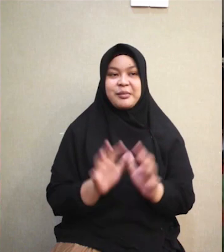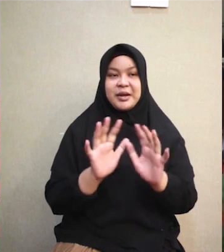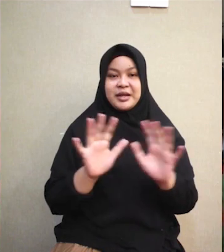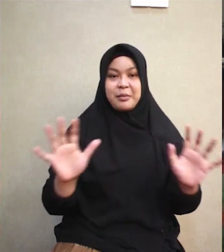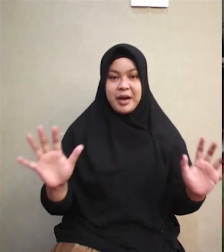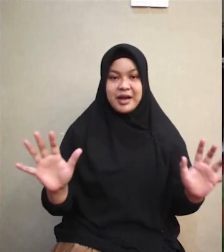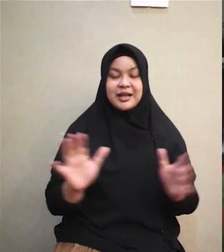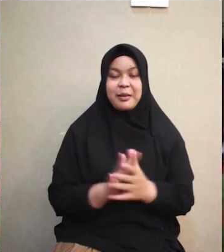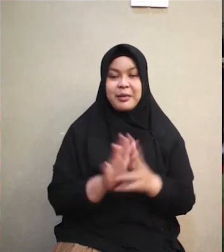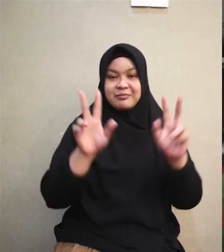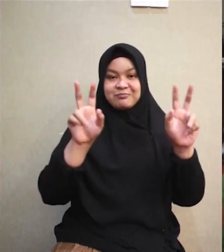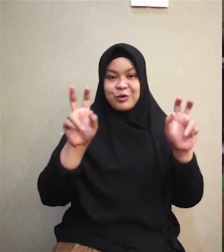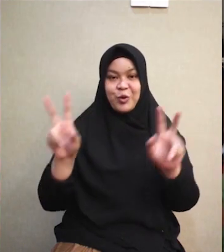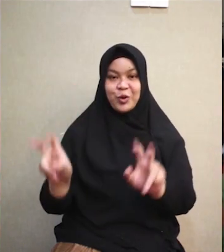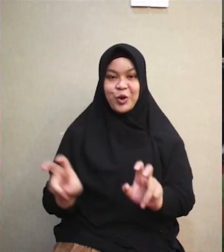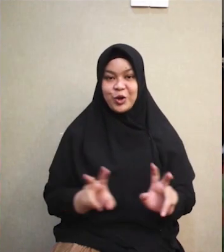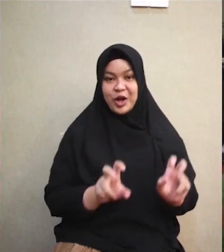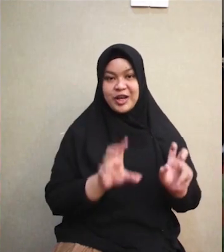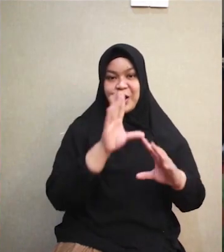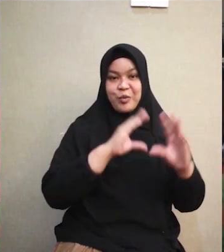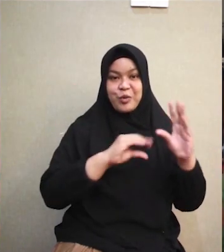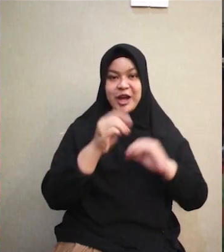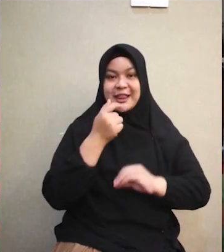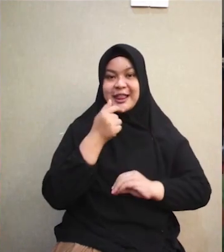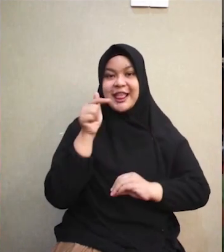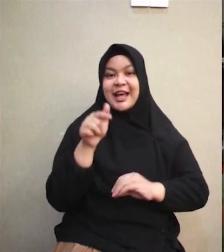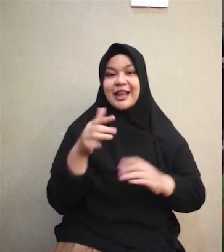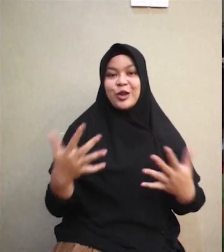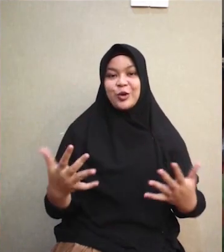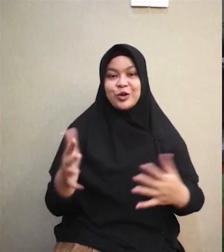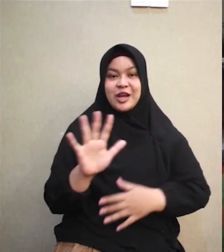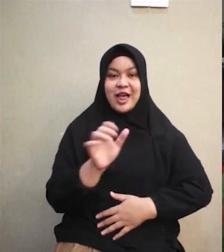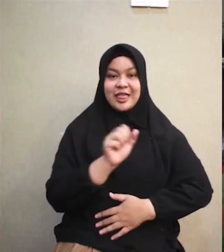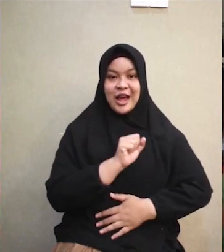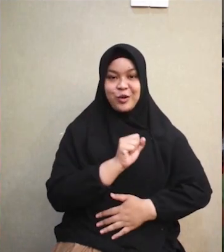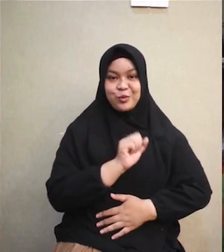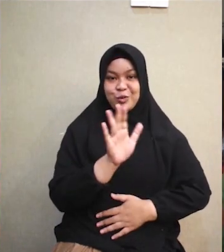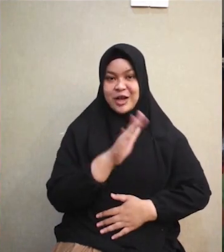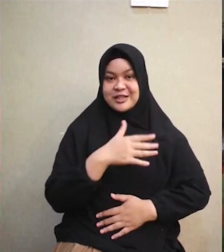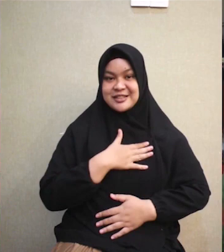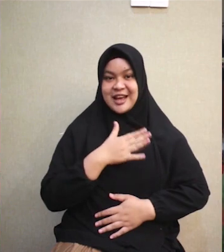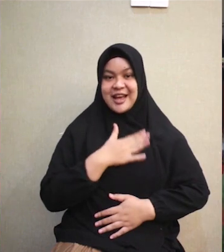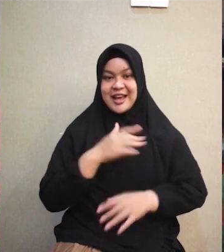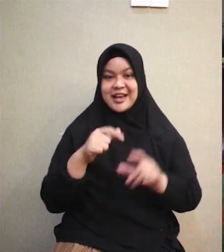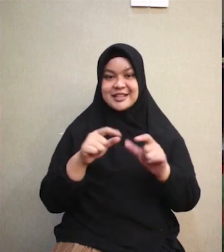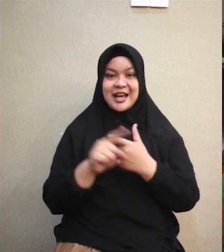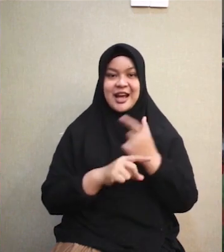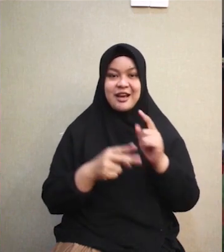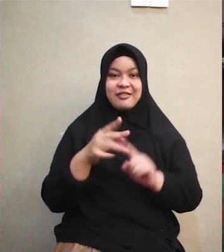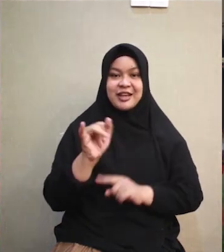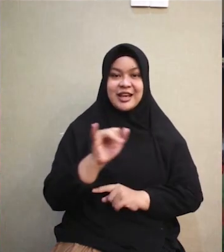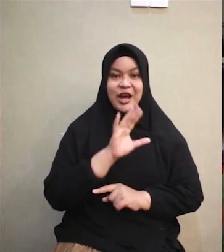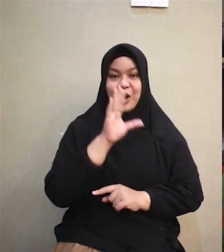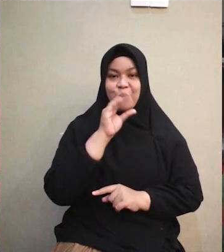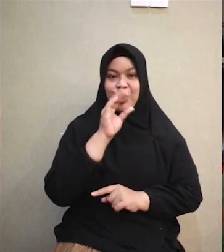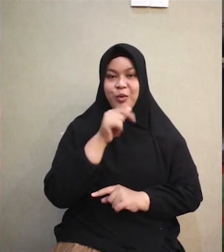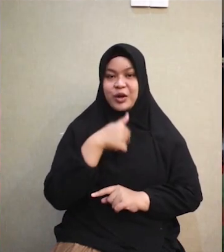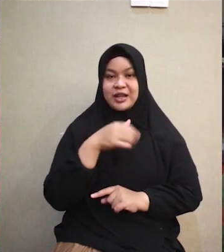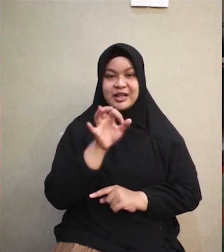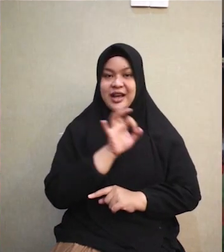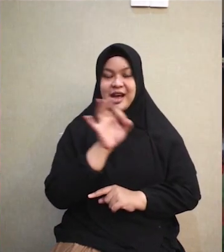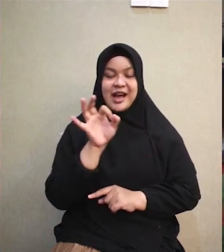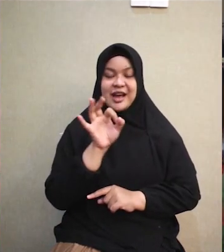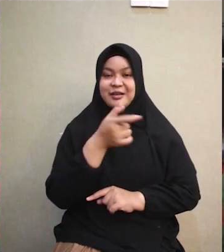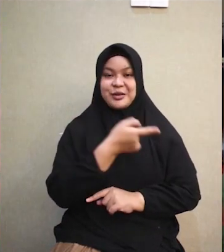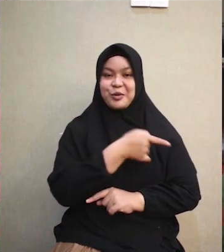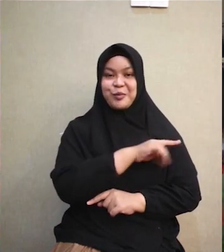banyak banget lain apa yang akan ngomongin hal tersebut ya jadi jangan takut bukan saya sama Mas Syafi'i yang akan ngomong karena kamu jelas-jelas nggak Kredibel